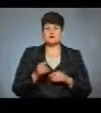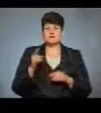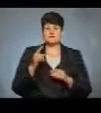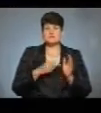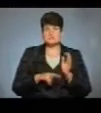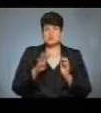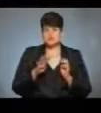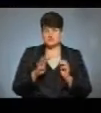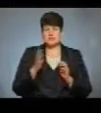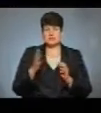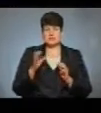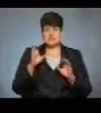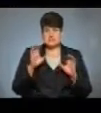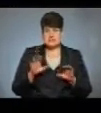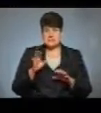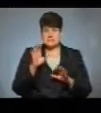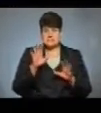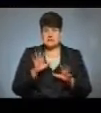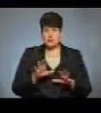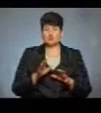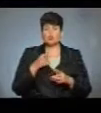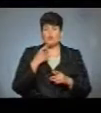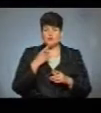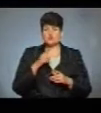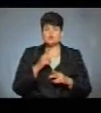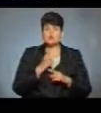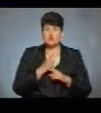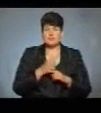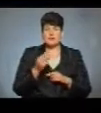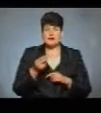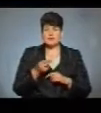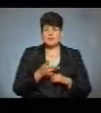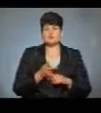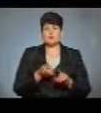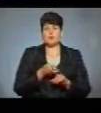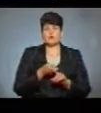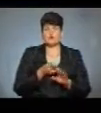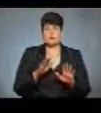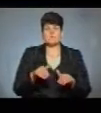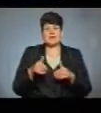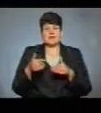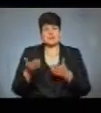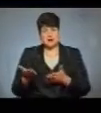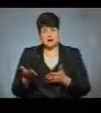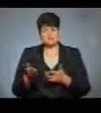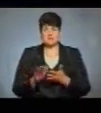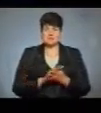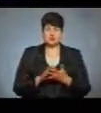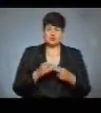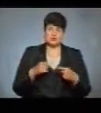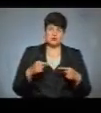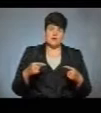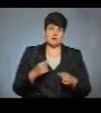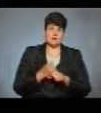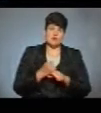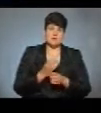закону про вибори народних депутатів говорить про те, що заборонена агітація пов'язана з передачею безкоштовних товарів, робіт,